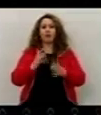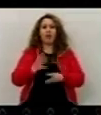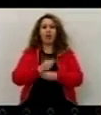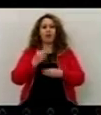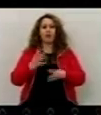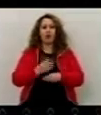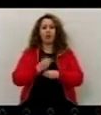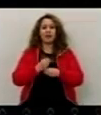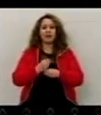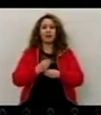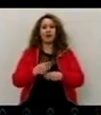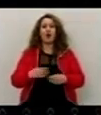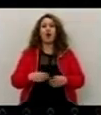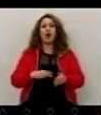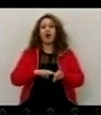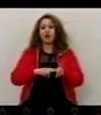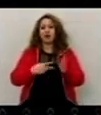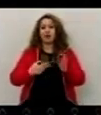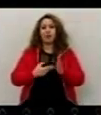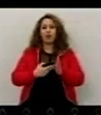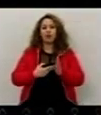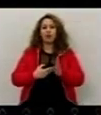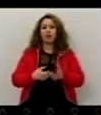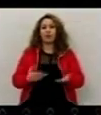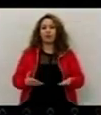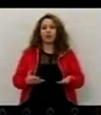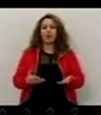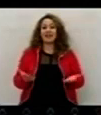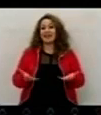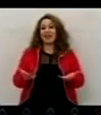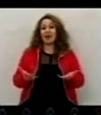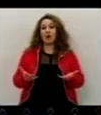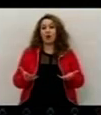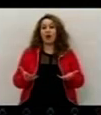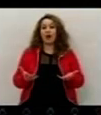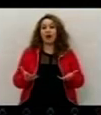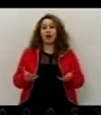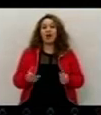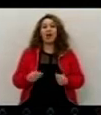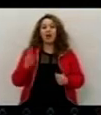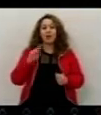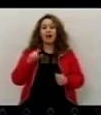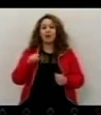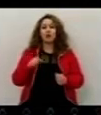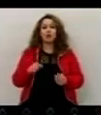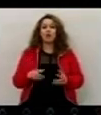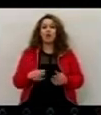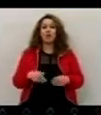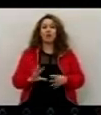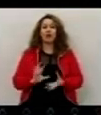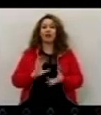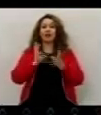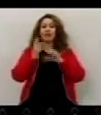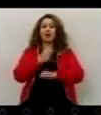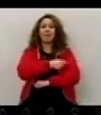وتشجيع الاستثمار. سيد الوزير، ما هي الإجراءات المتخذة والتي تنوون اتخاذها من أجل تطوير